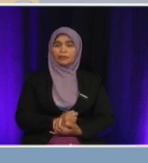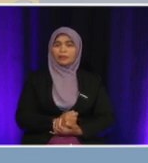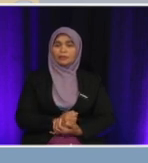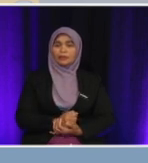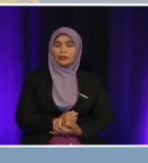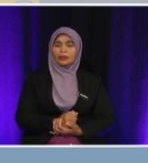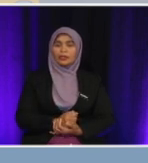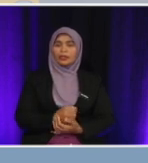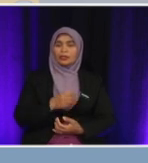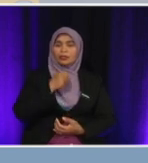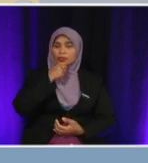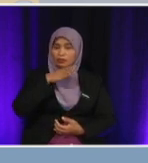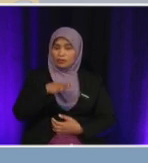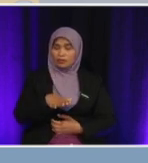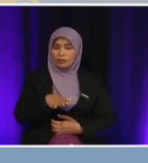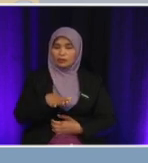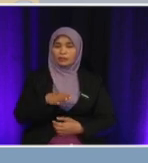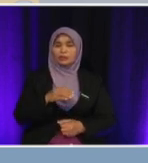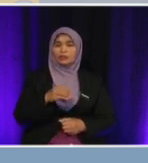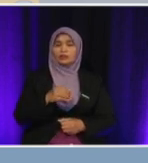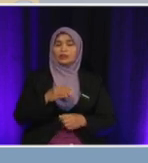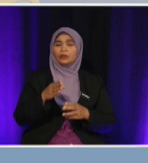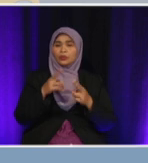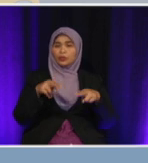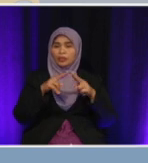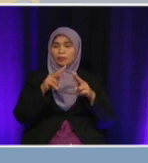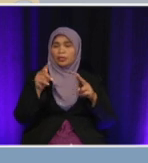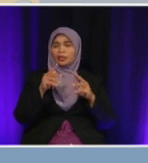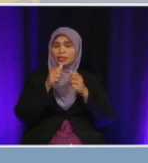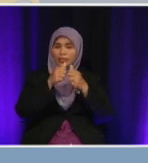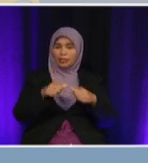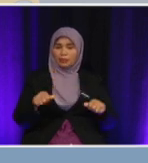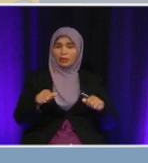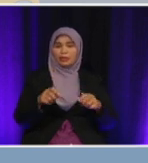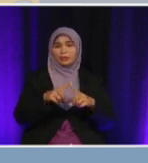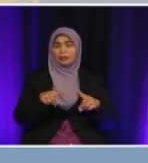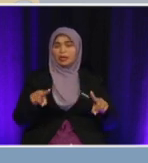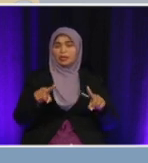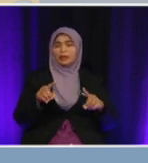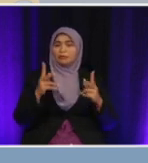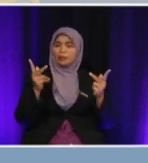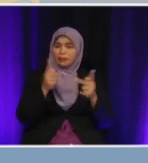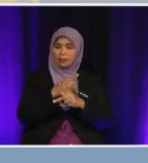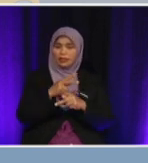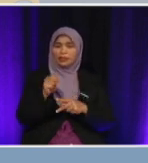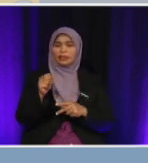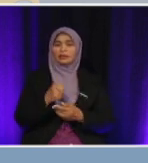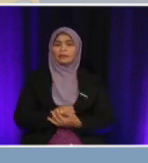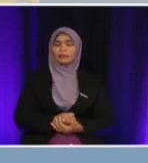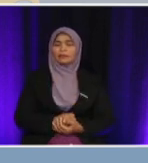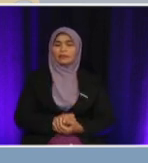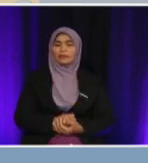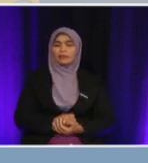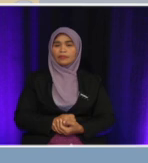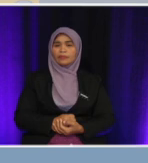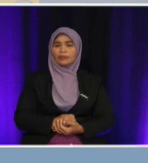Rasulullah Shallallahu Alaihi Wasallam mengutamakan keamanan berbanding keterangan ya keamanan ataupun